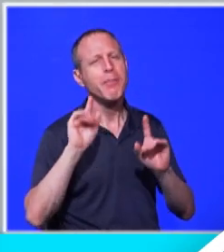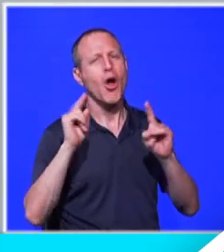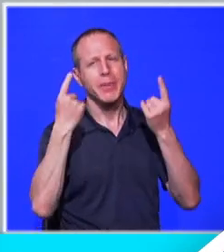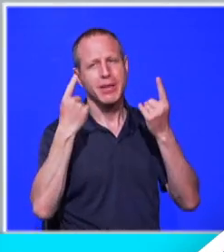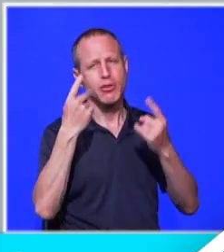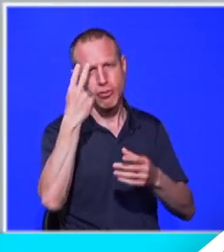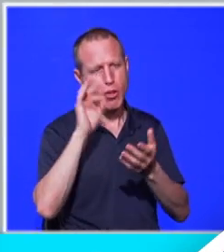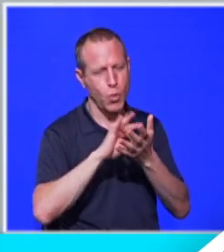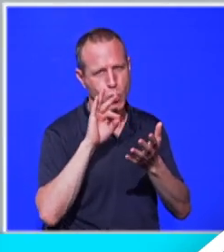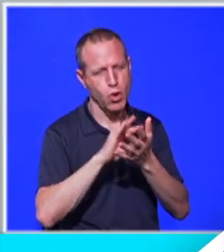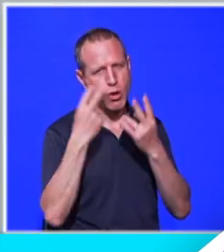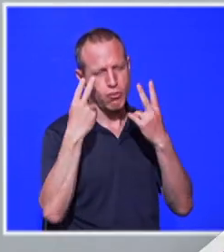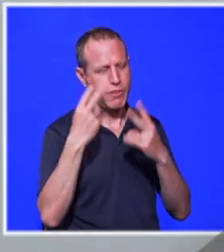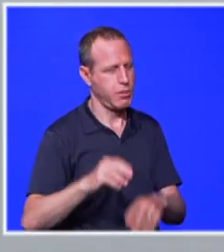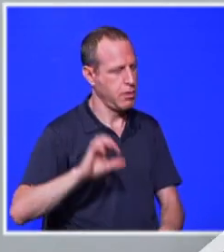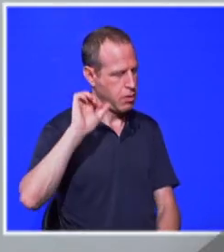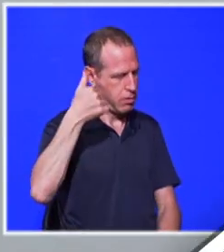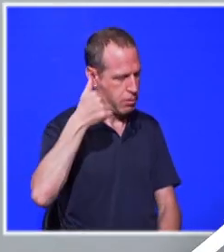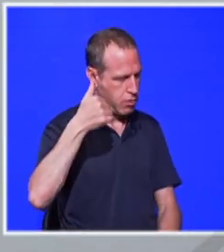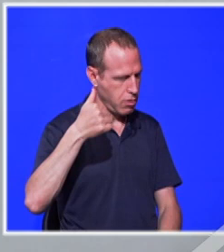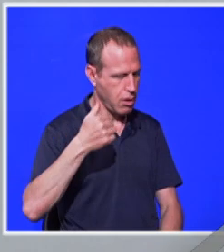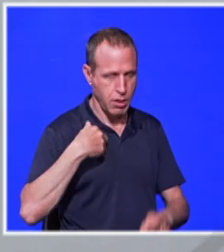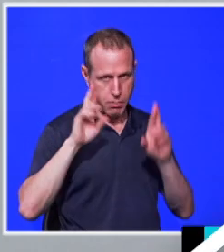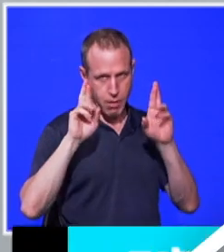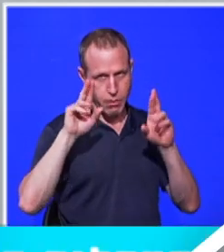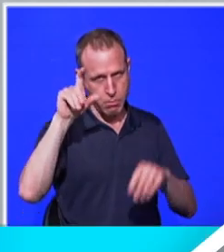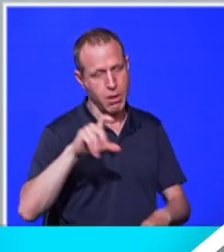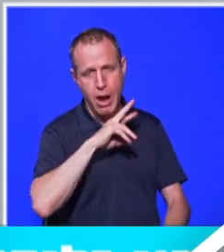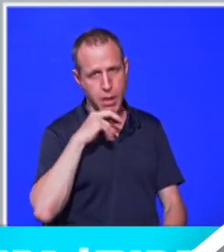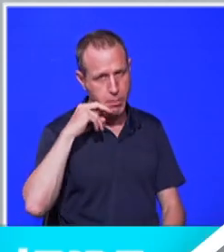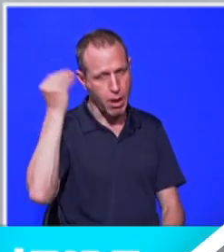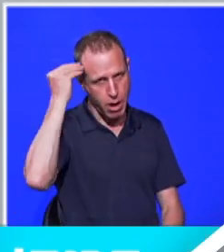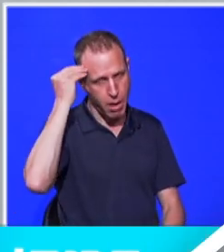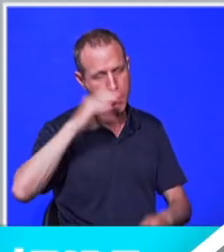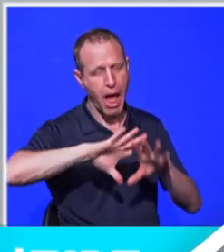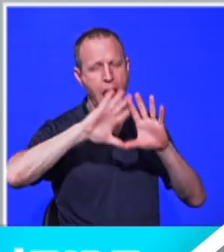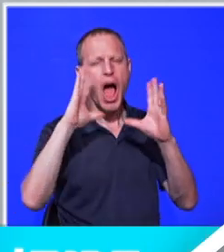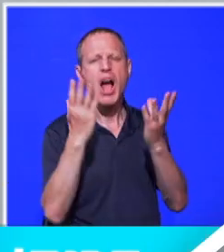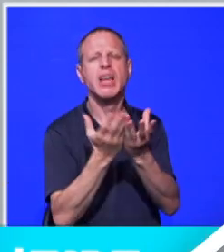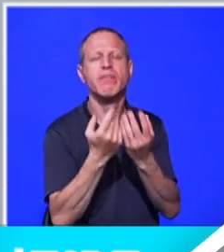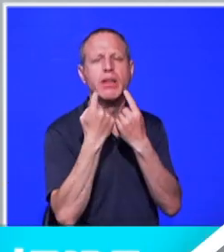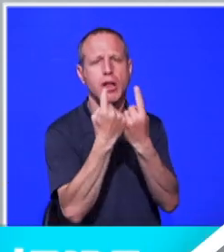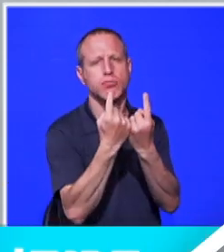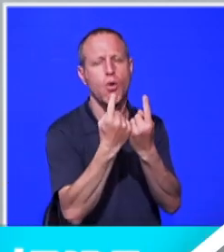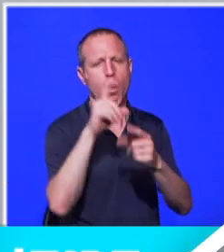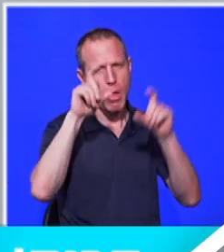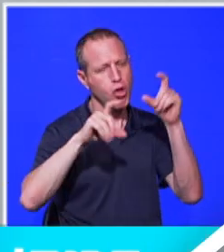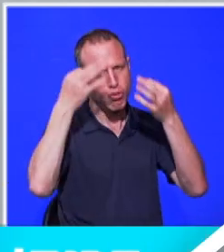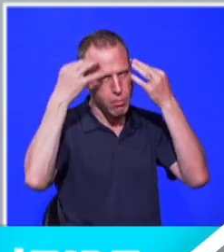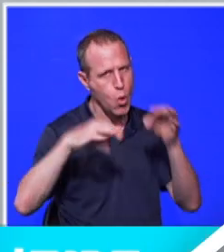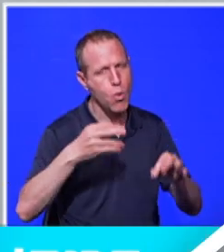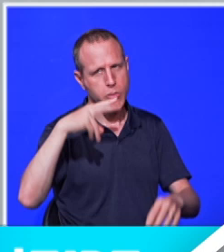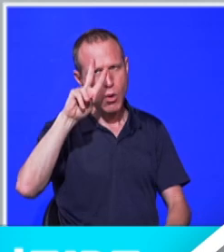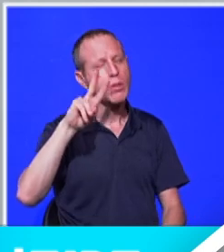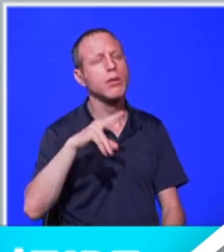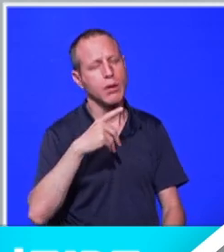בכל מקרה, שתי נקודות חשובות. ראשית, אני מקווה שמר ליברמן למד להקיף את עצמו באנשים ראויים יותר.